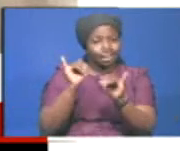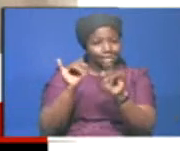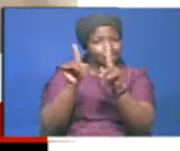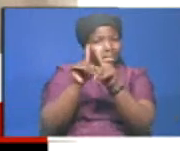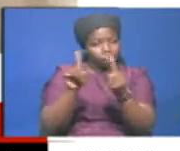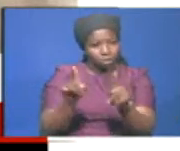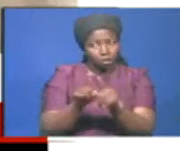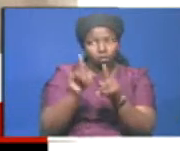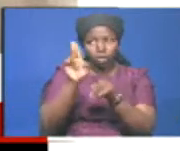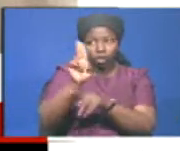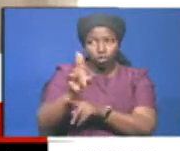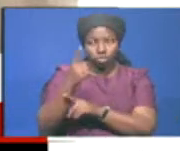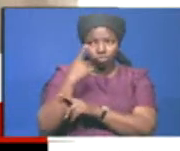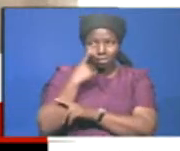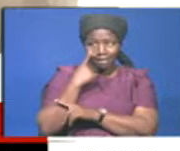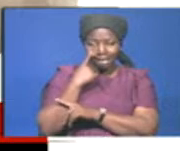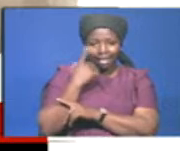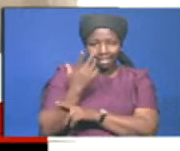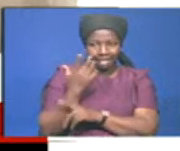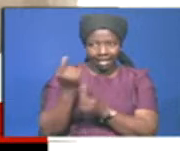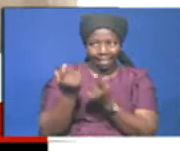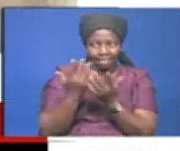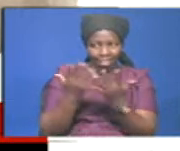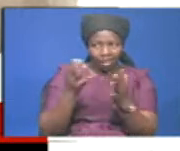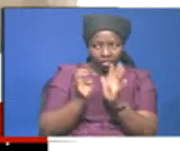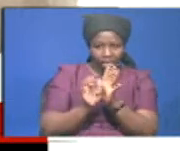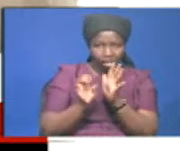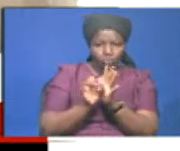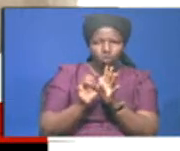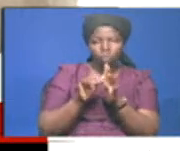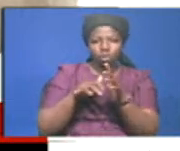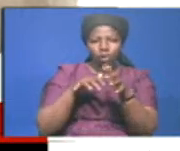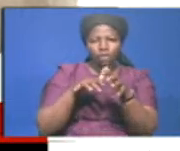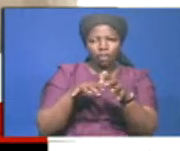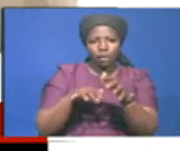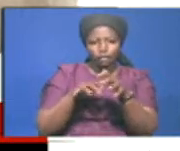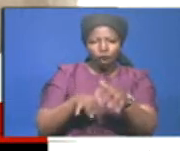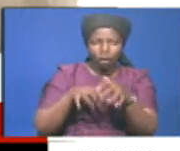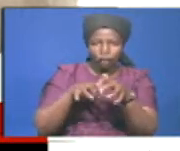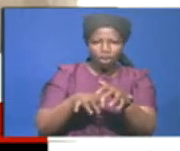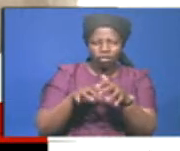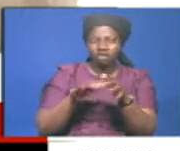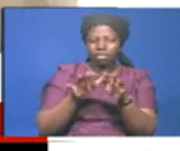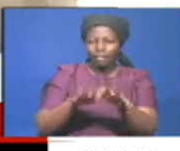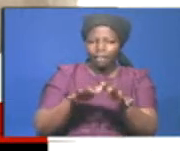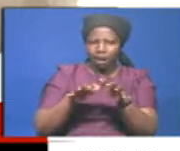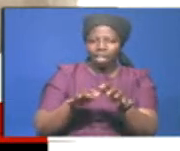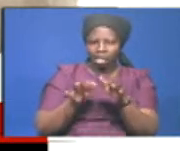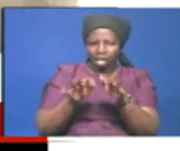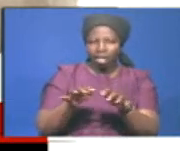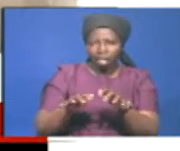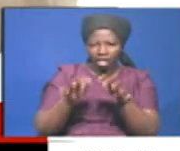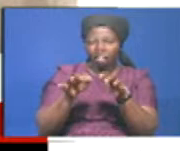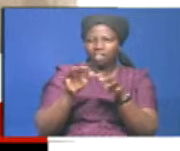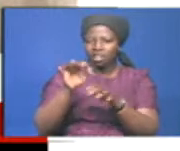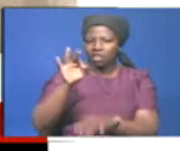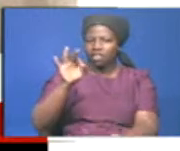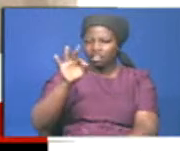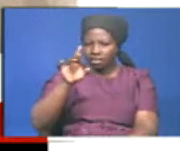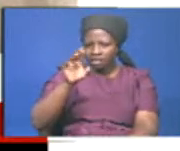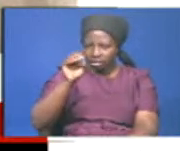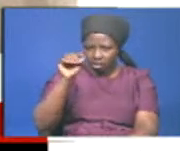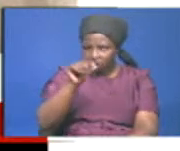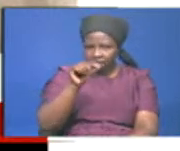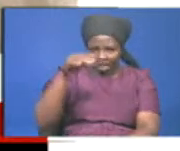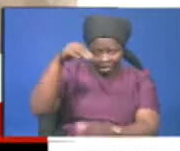kama sio samaki ni vitu kama chura zikiishi kwa hiyo mto. Na ukiziangalia hizo mito leo,